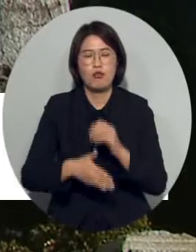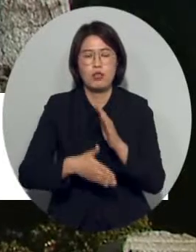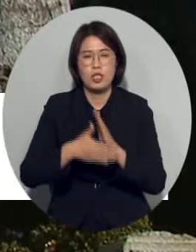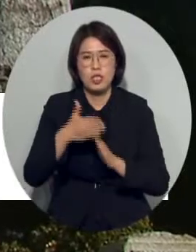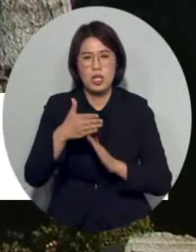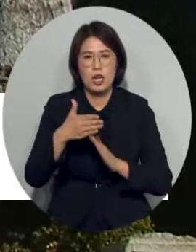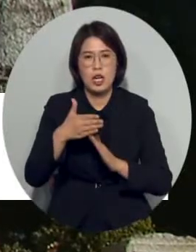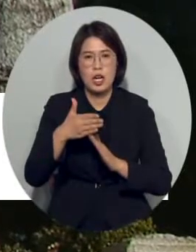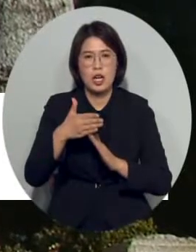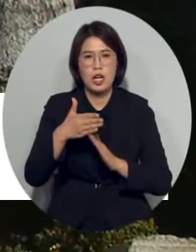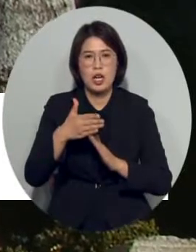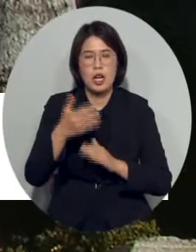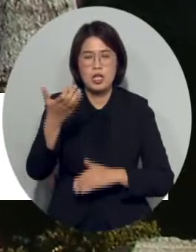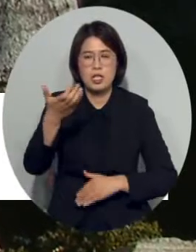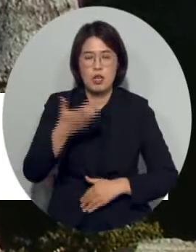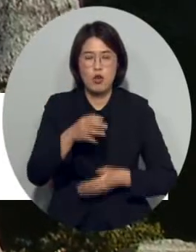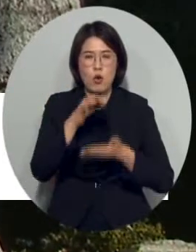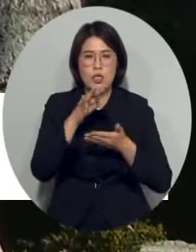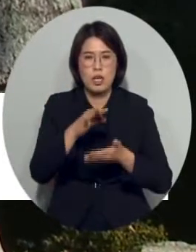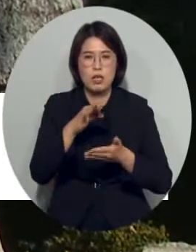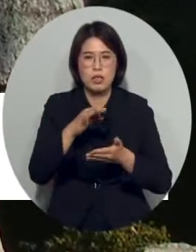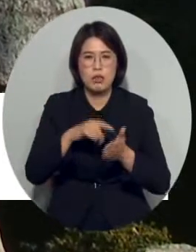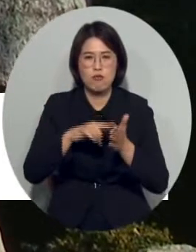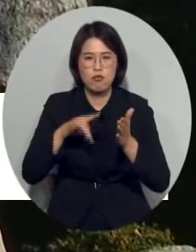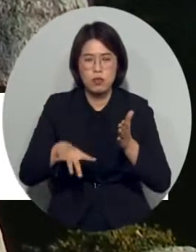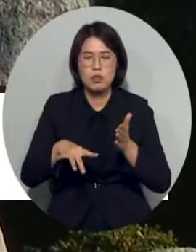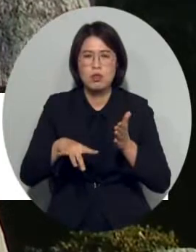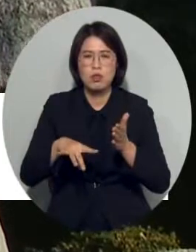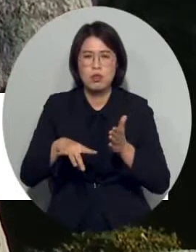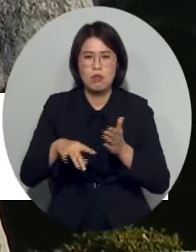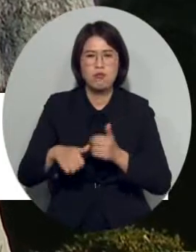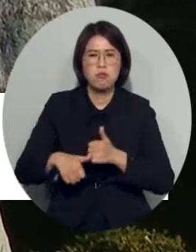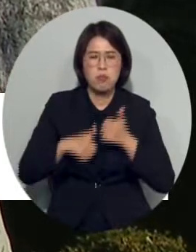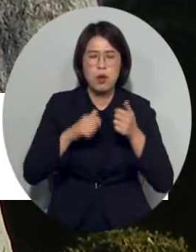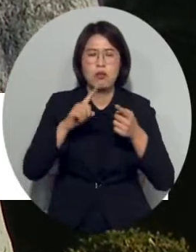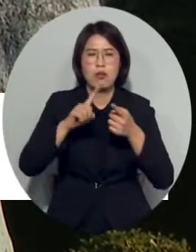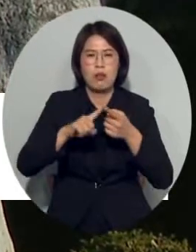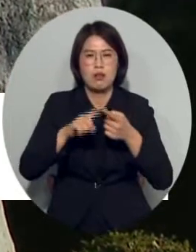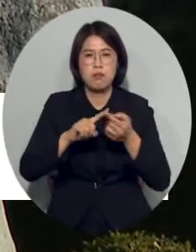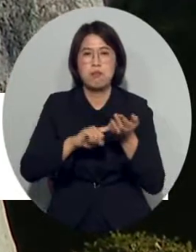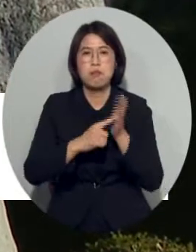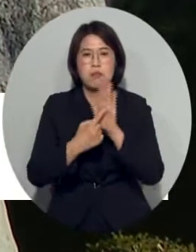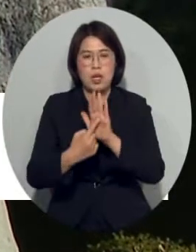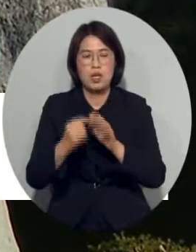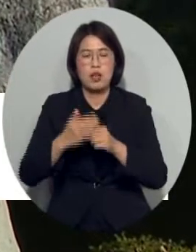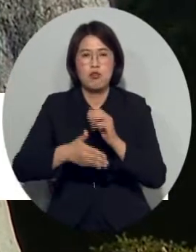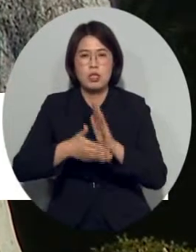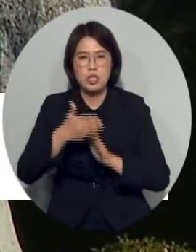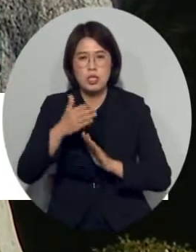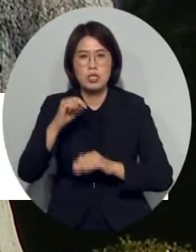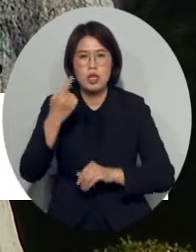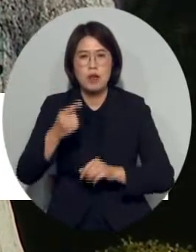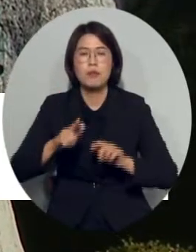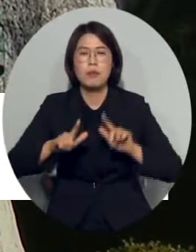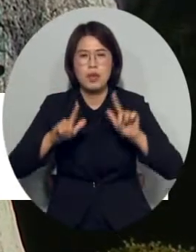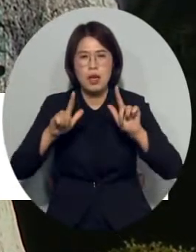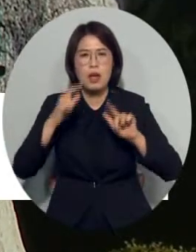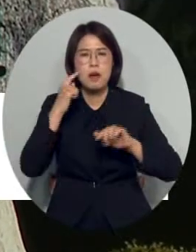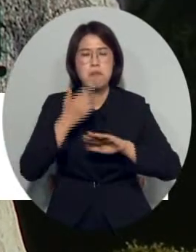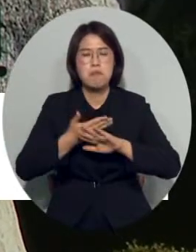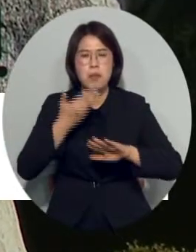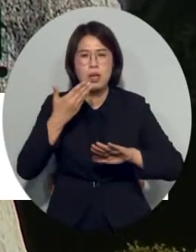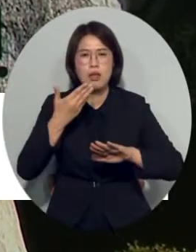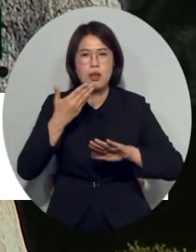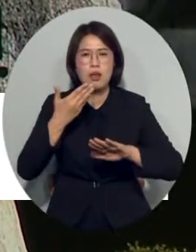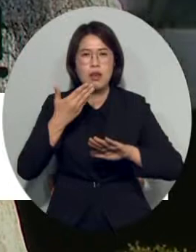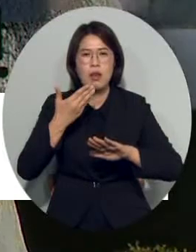대구시가 상속 재산 취득세 징수에 소홀했다는 보도 얼마 전 전해드렸습니다. 대구시는 다음 날 반박하는 자료를